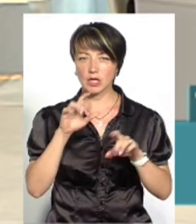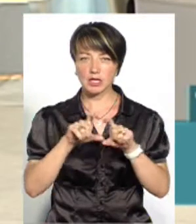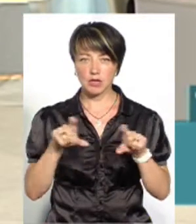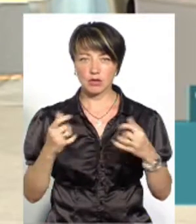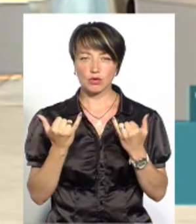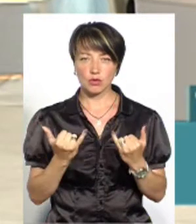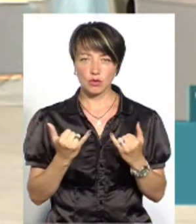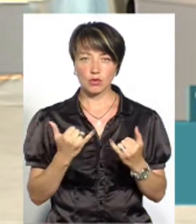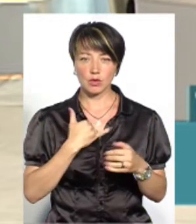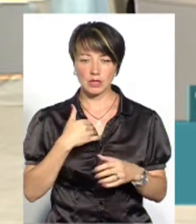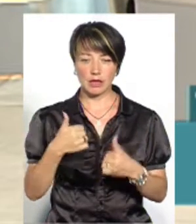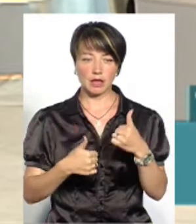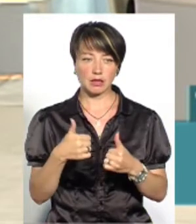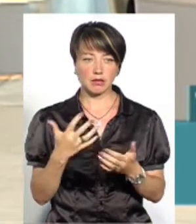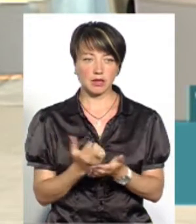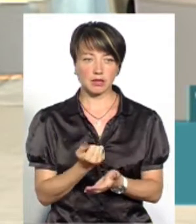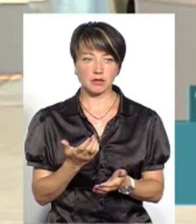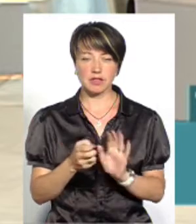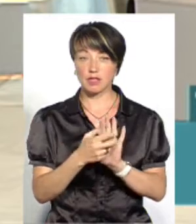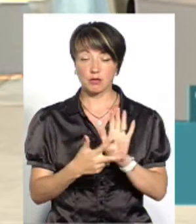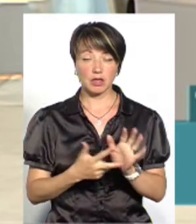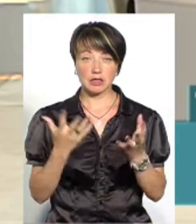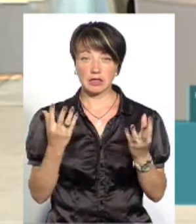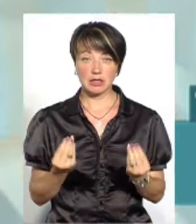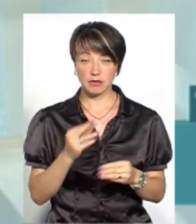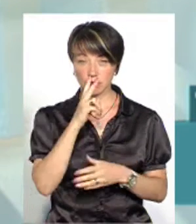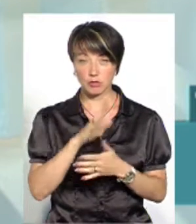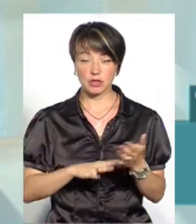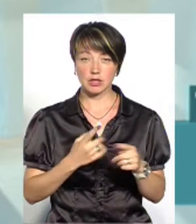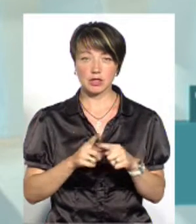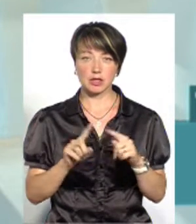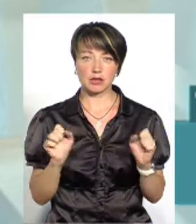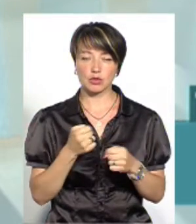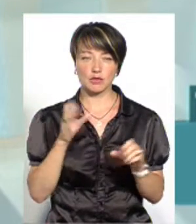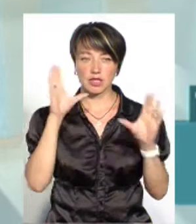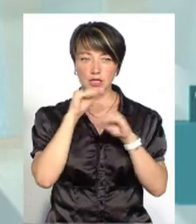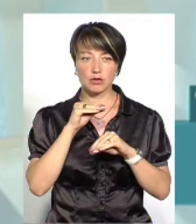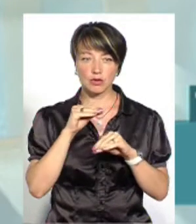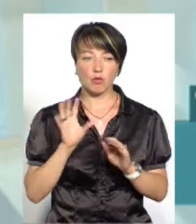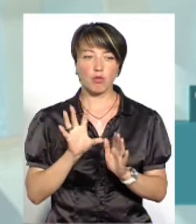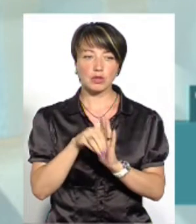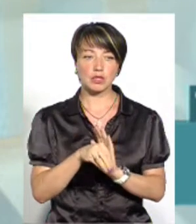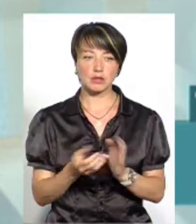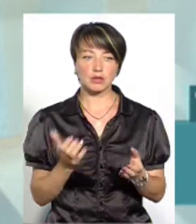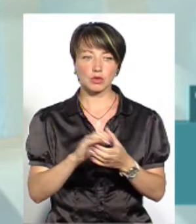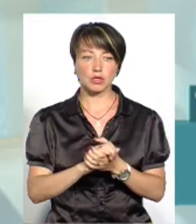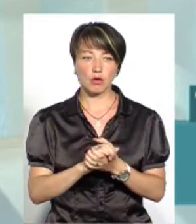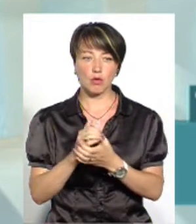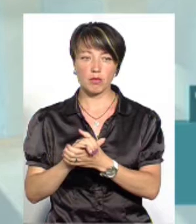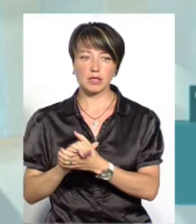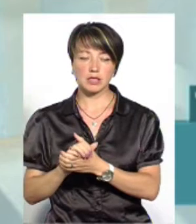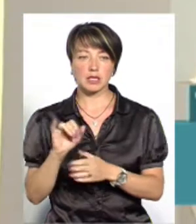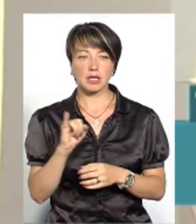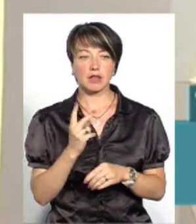який сьогодні в нас прийшов тендер. За 18 днів, ну вибачте, це не встигнути поселитися, ознайомитися